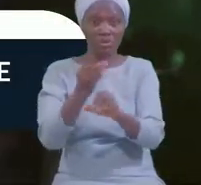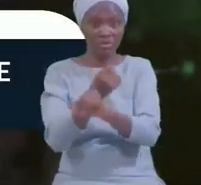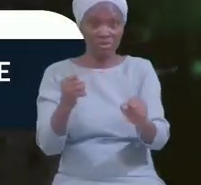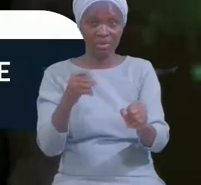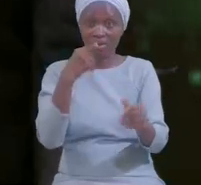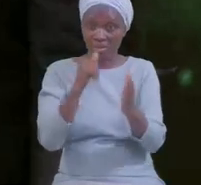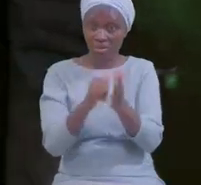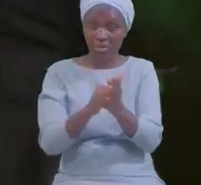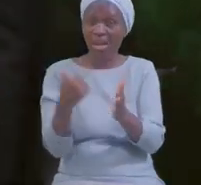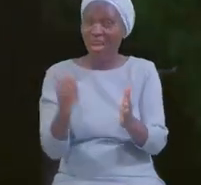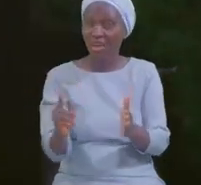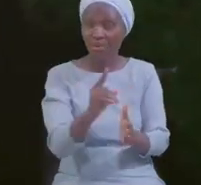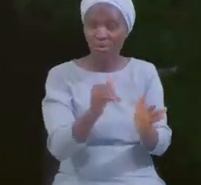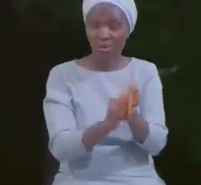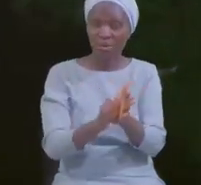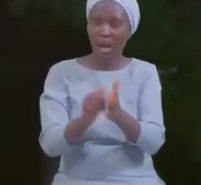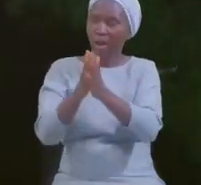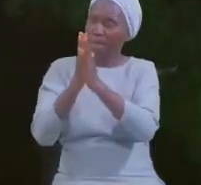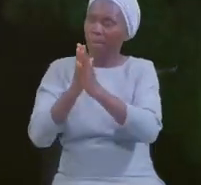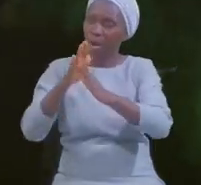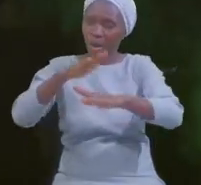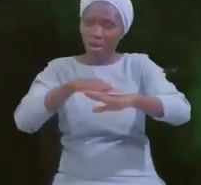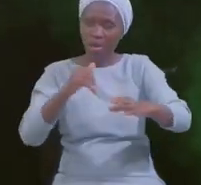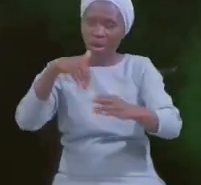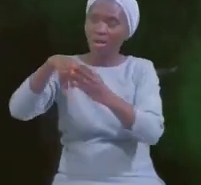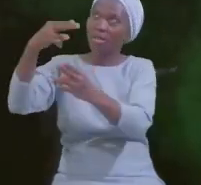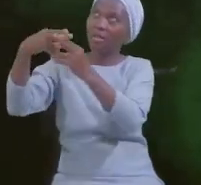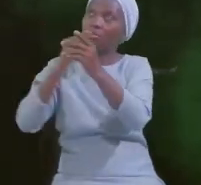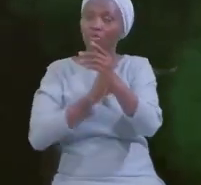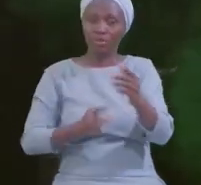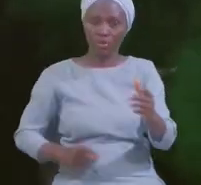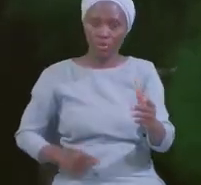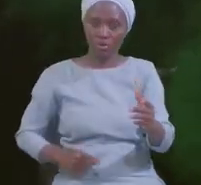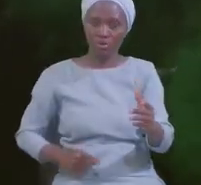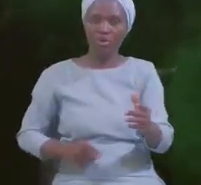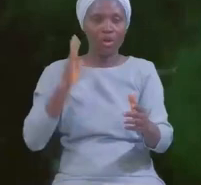quiconque invoquera le nom du Seigneur sera sauvé. Amen.